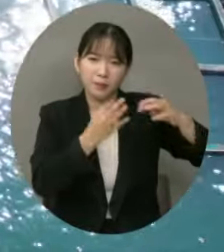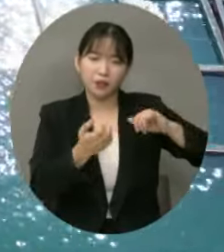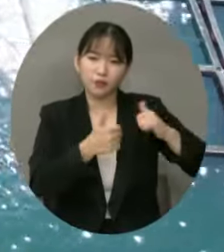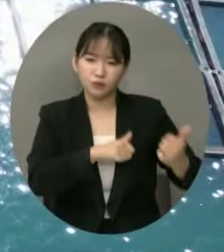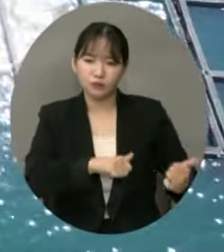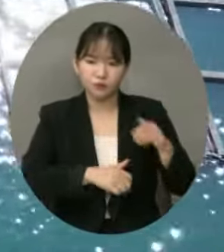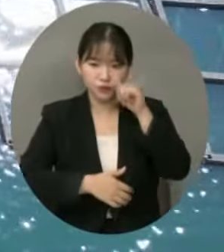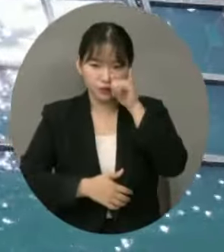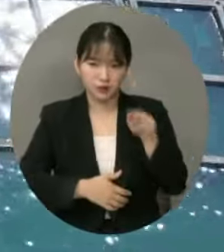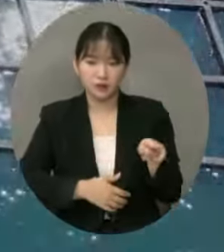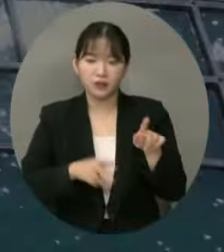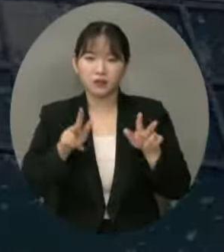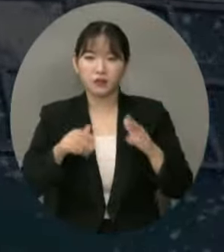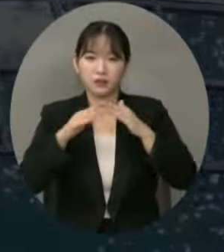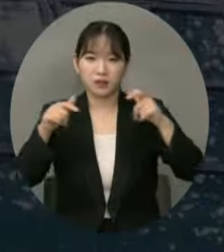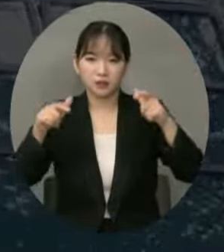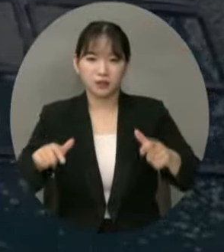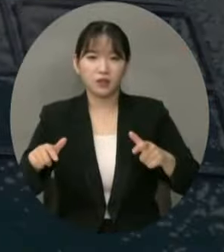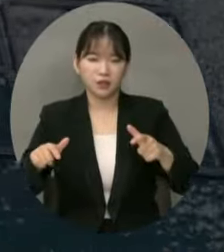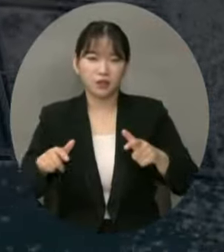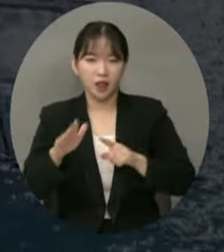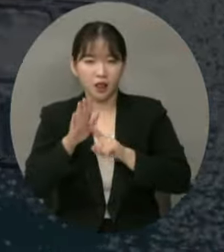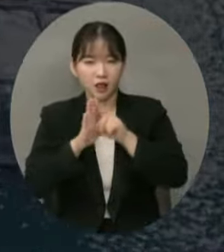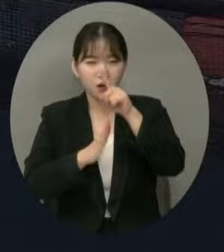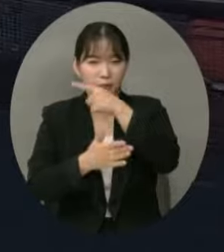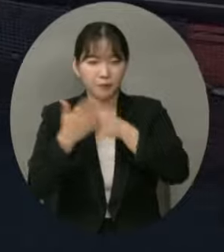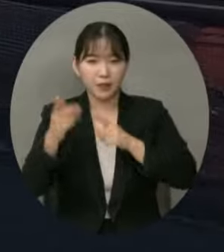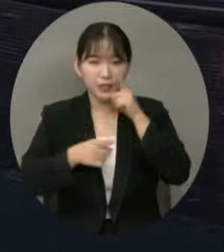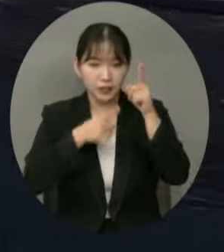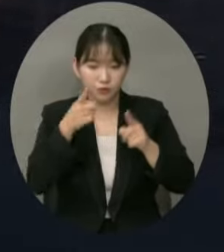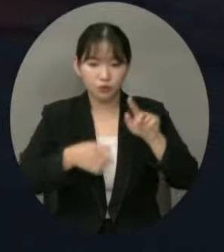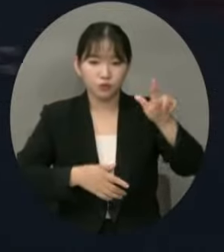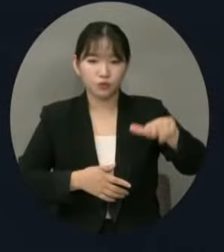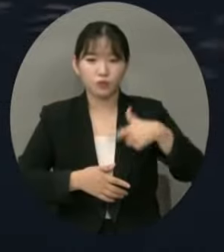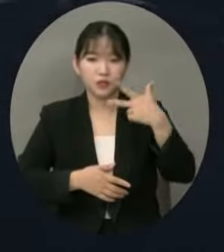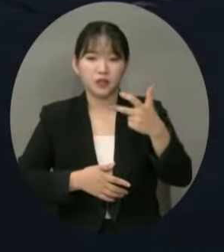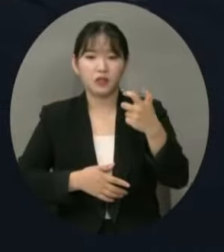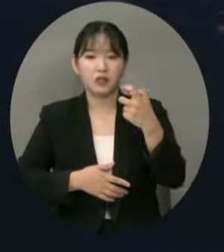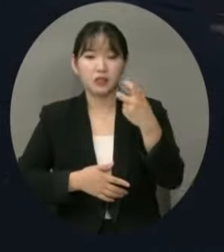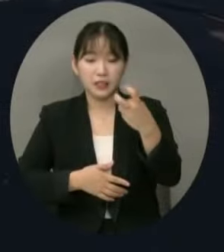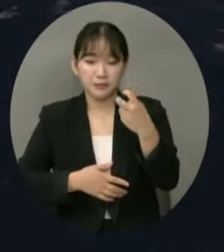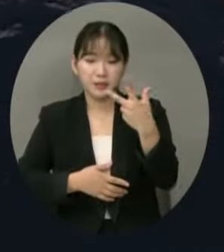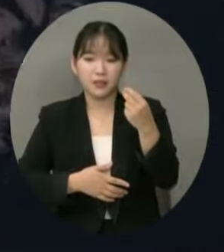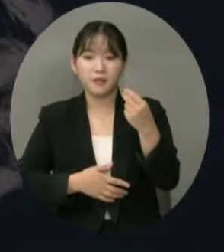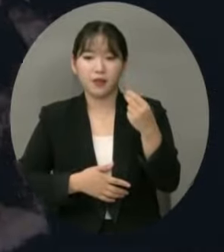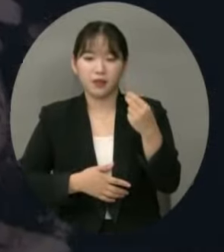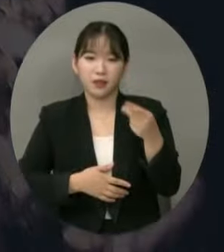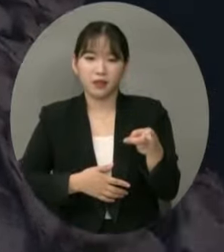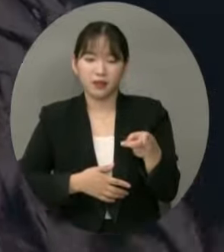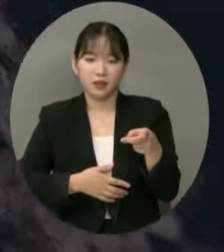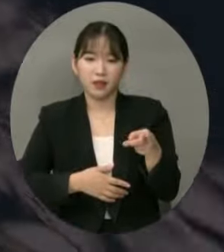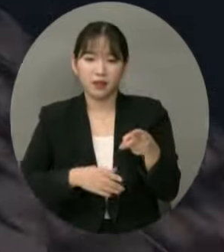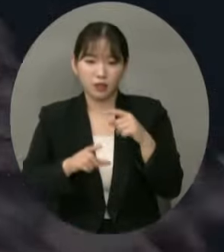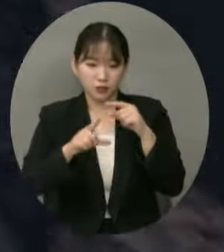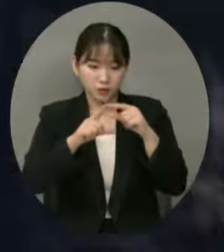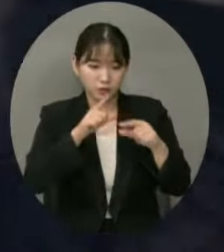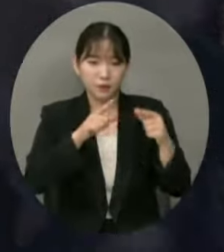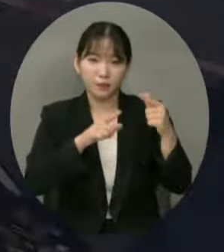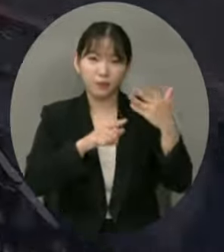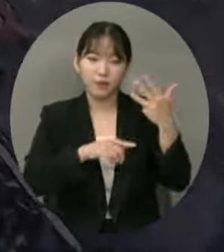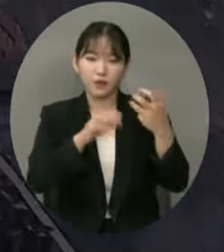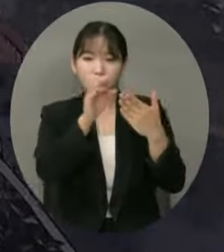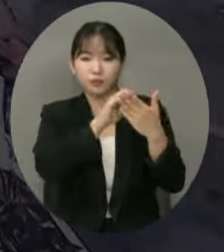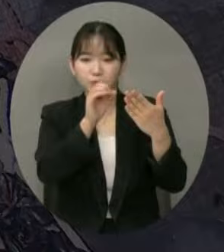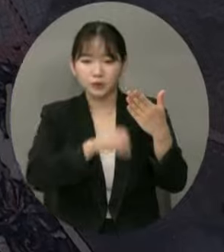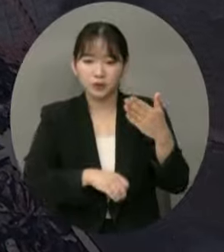있습니다 현재 전남의 고수온 피해 신고건수는 627만 마입니다 이중 89% 수온에